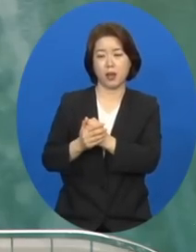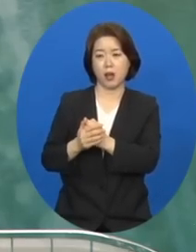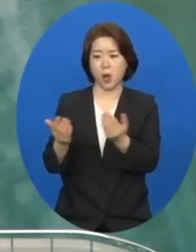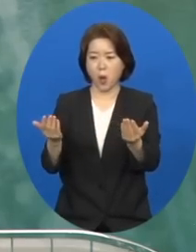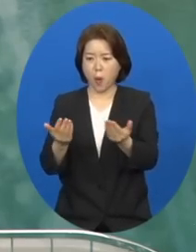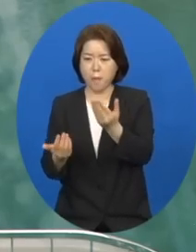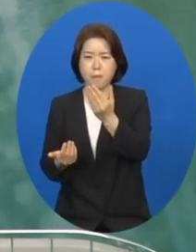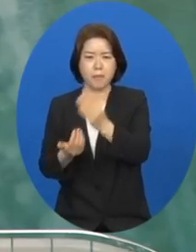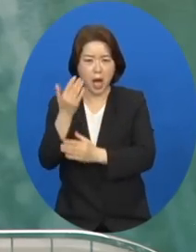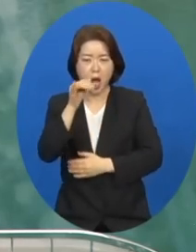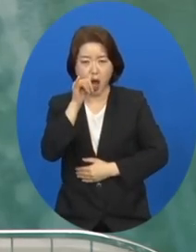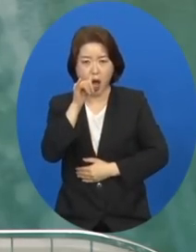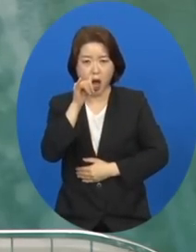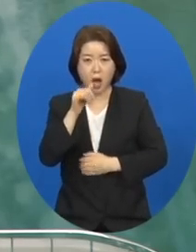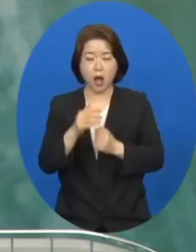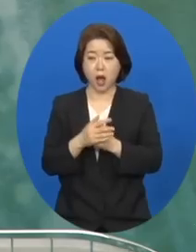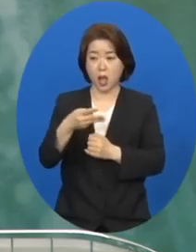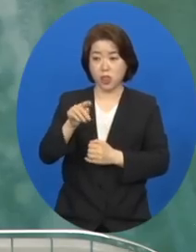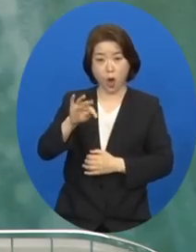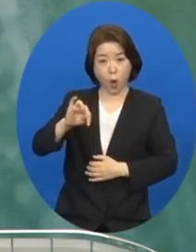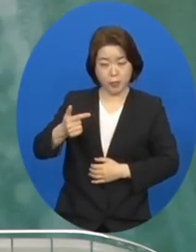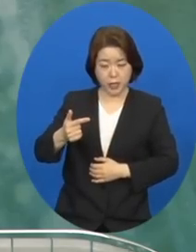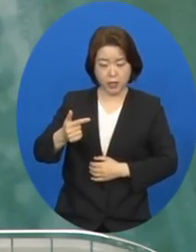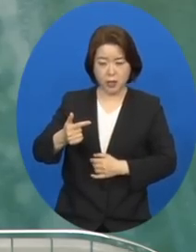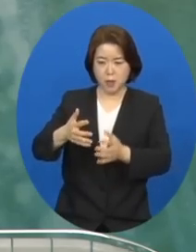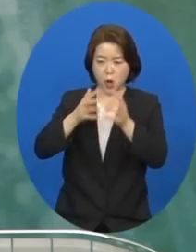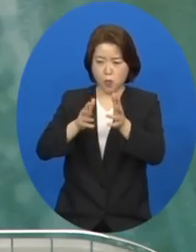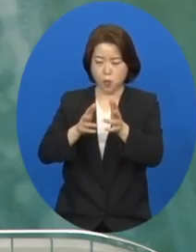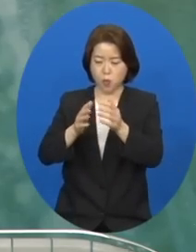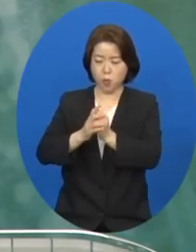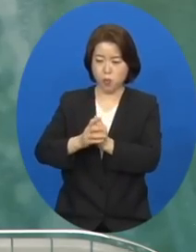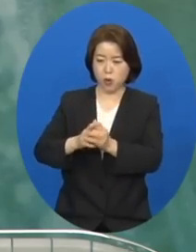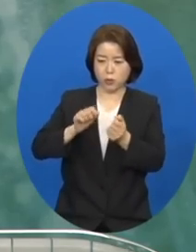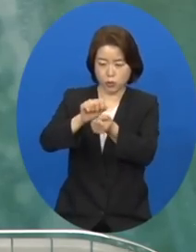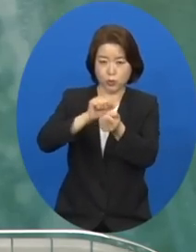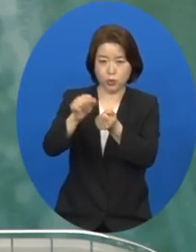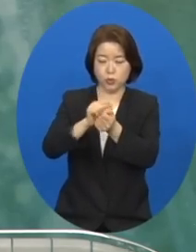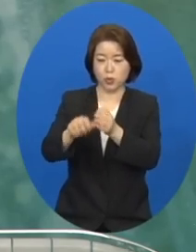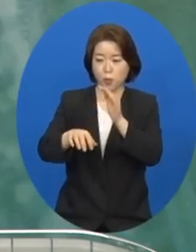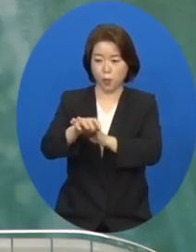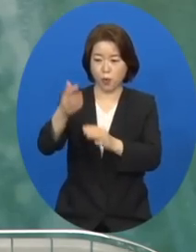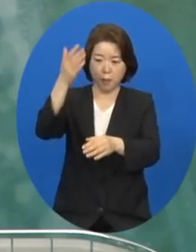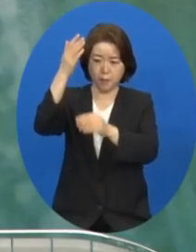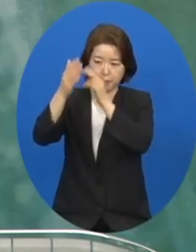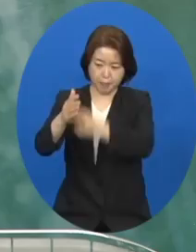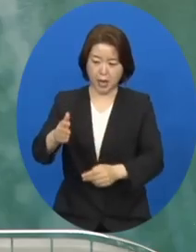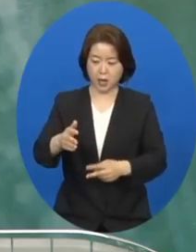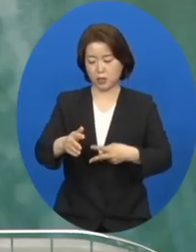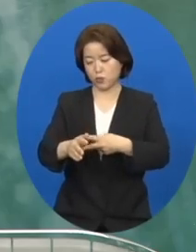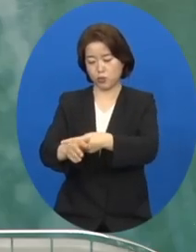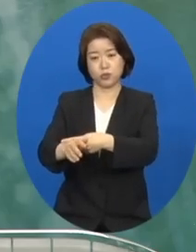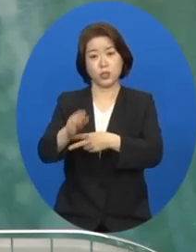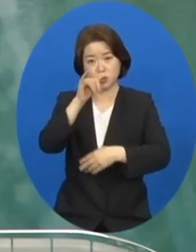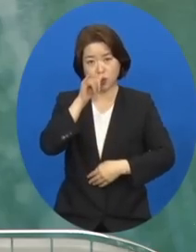당했습니다 터빈 청소를 하다가 오른 손이 잘려 나간 거예요 얼마나 아팠을까